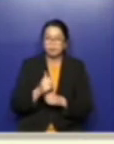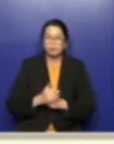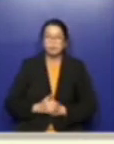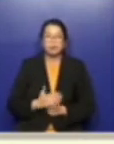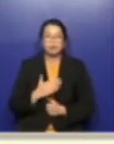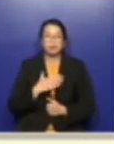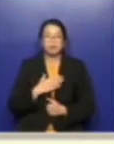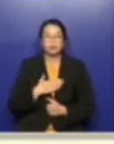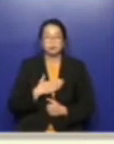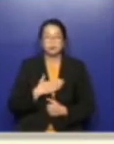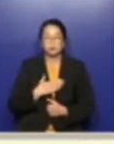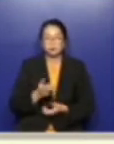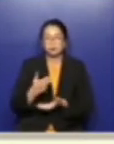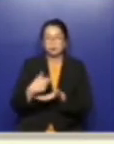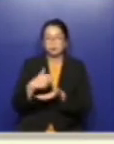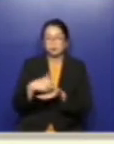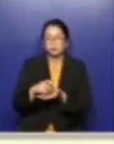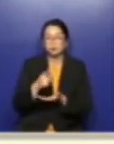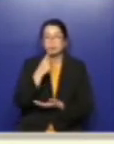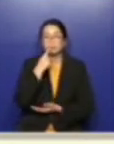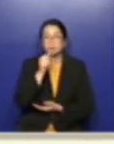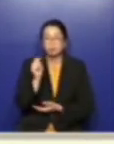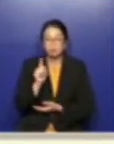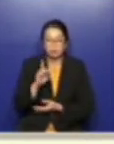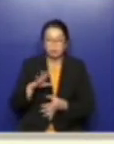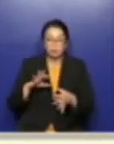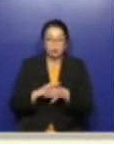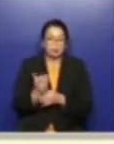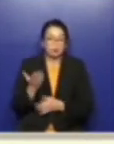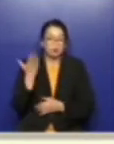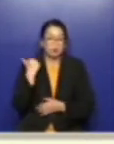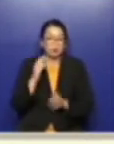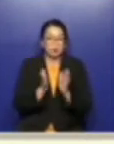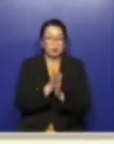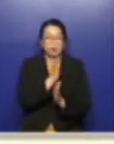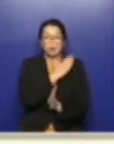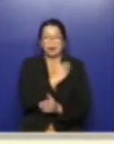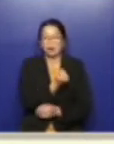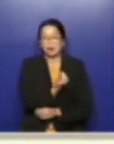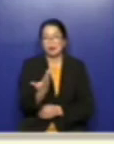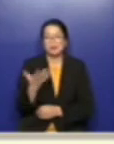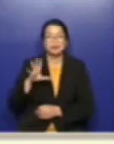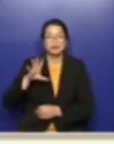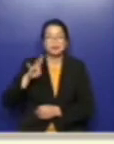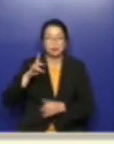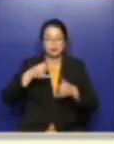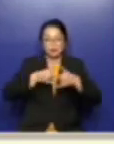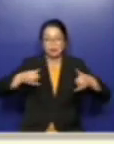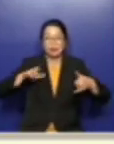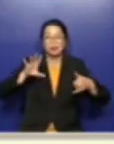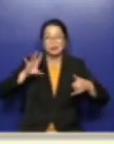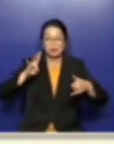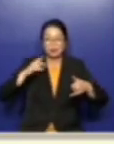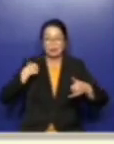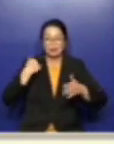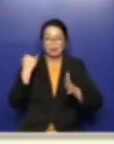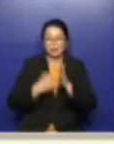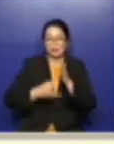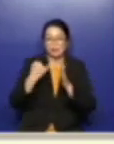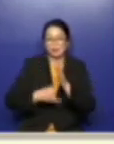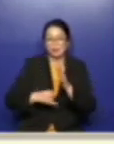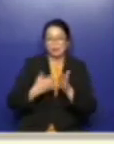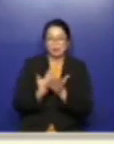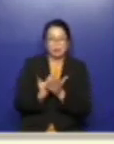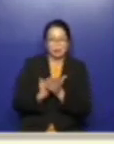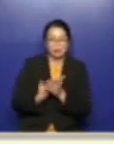ครับว่าสำหรับคดีพระเจ็ดรูปที่กำลังกล่าวถึงนี่นะครับว่าท่าน